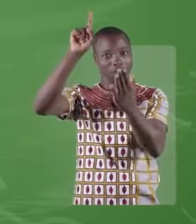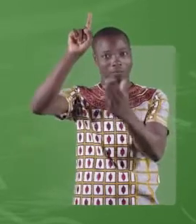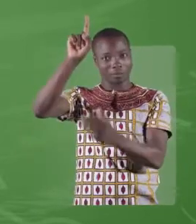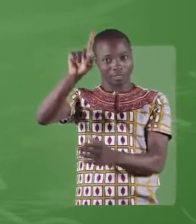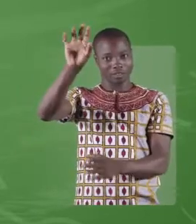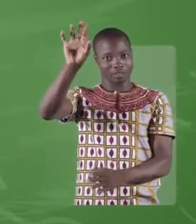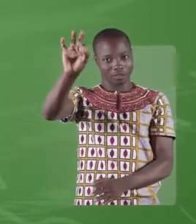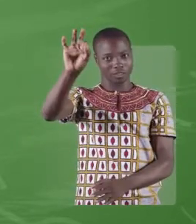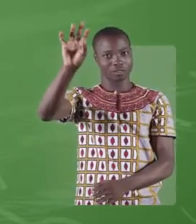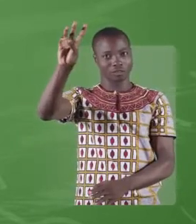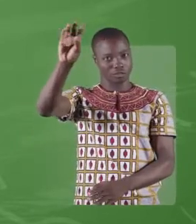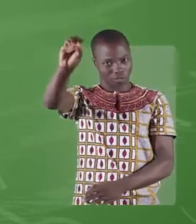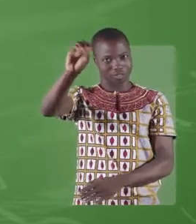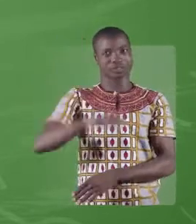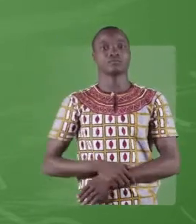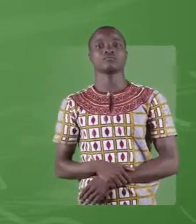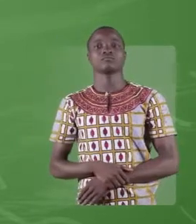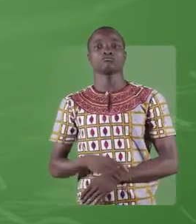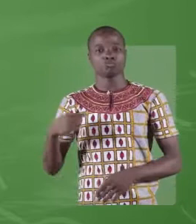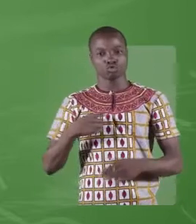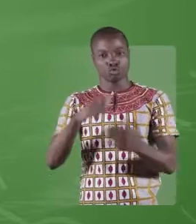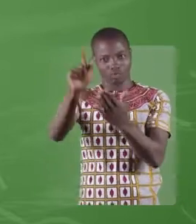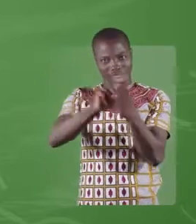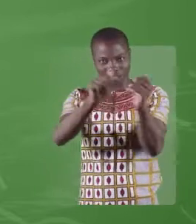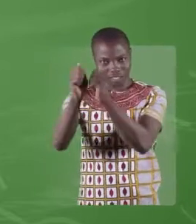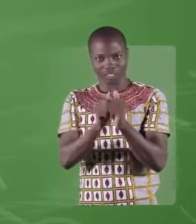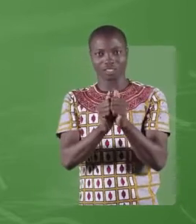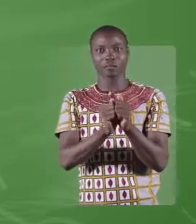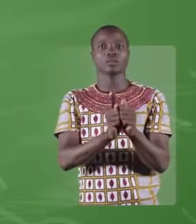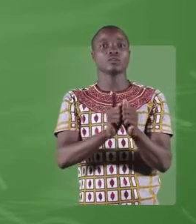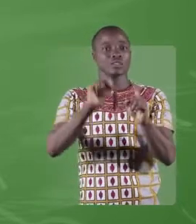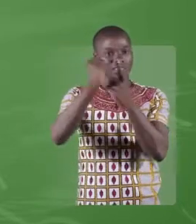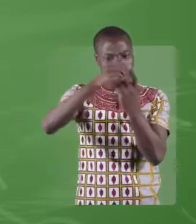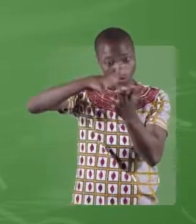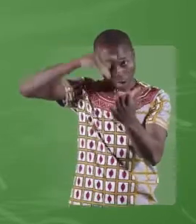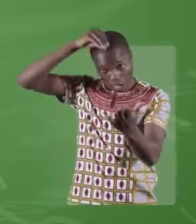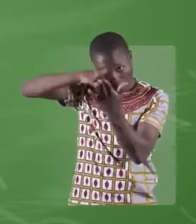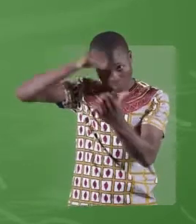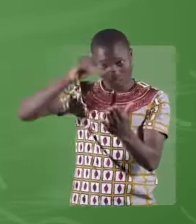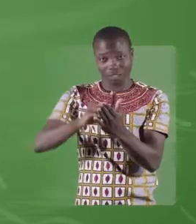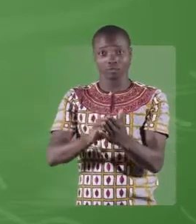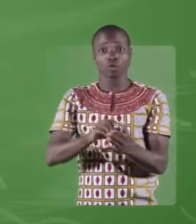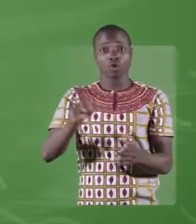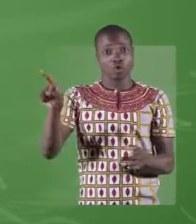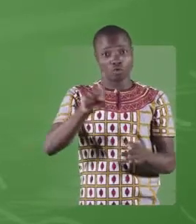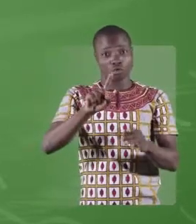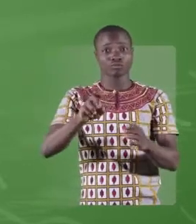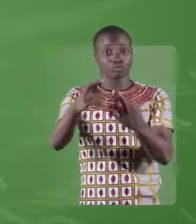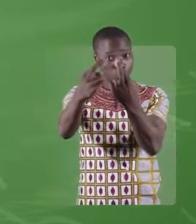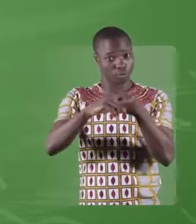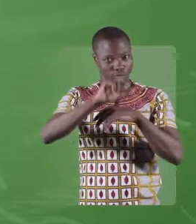1960. Nous allons lire ensemble la situation d'apprentissage et vous allez répondre aux